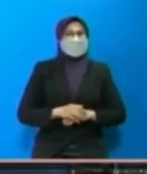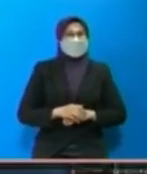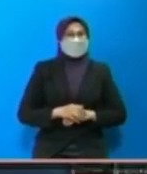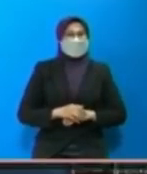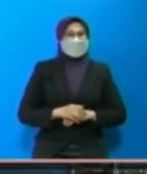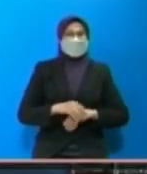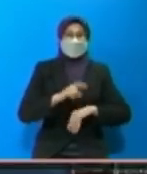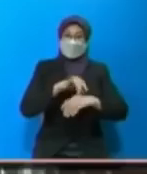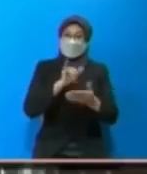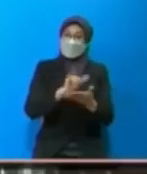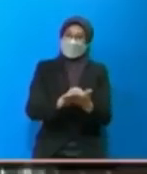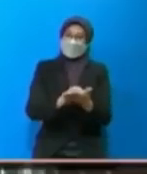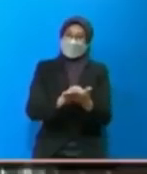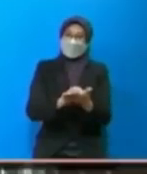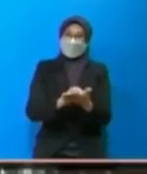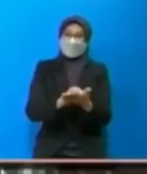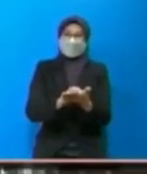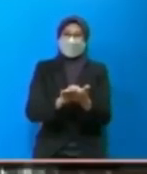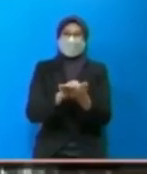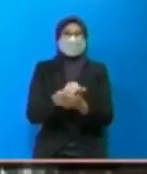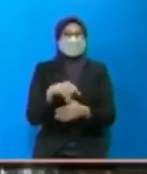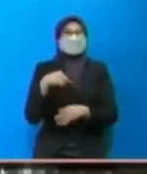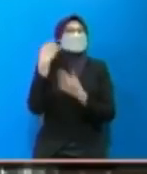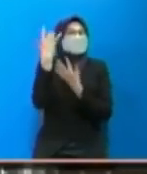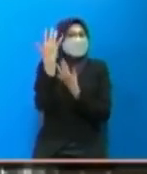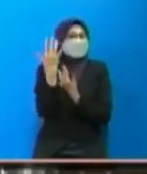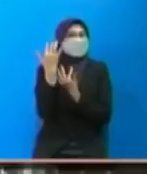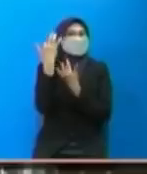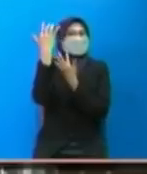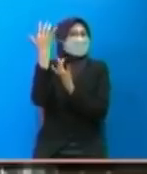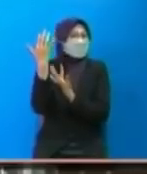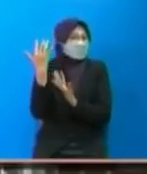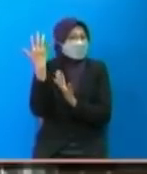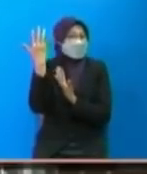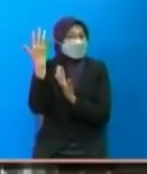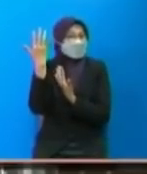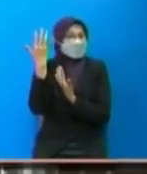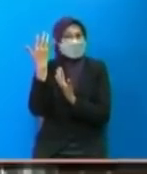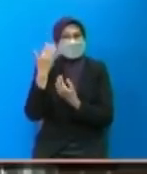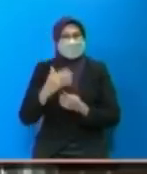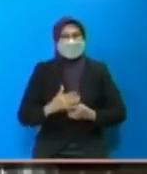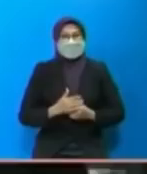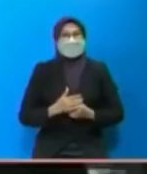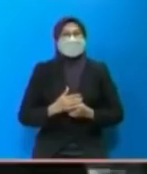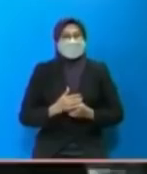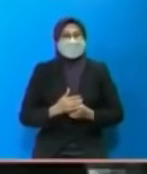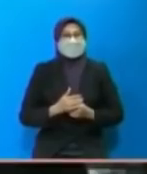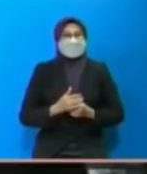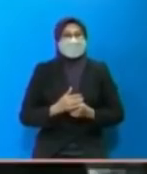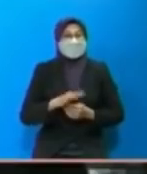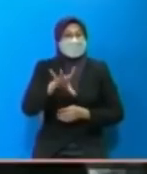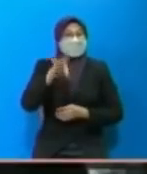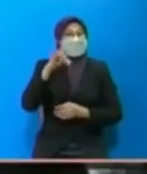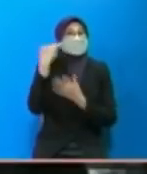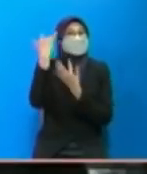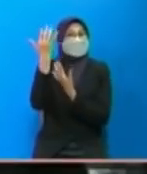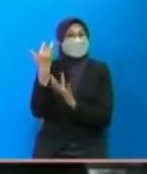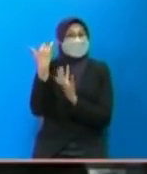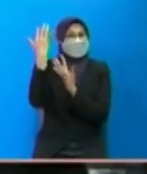waktu itu kita ambil sikap tunggu kita bersikap